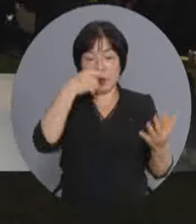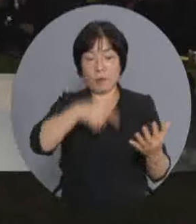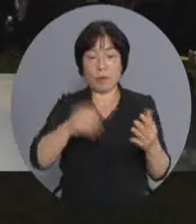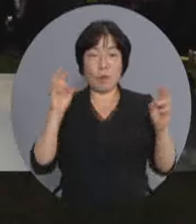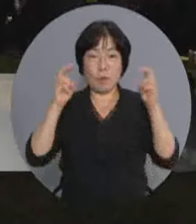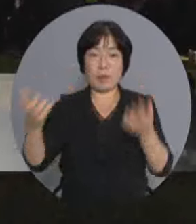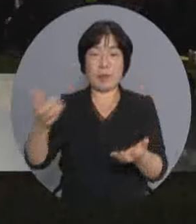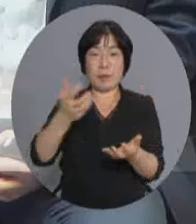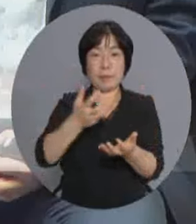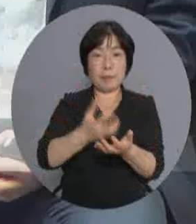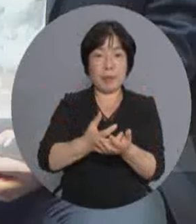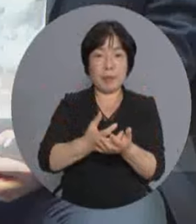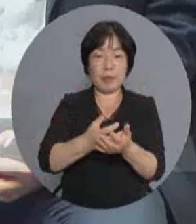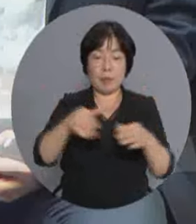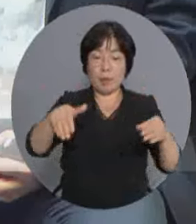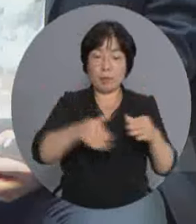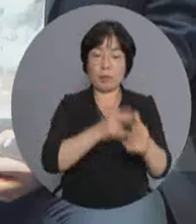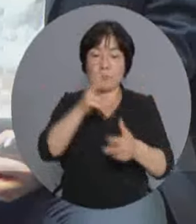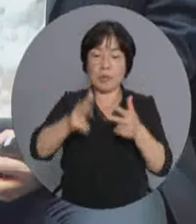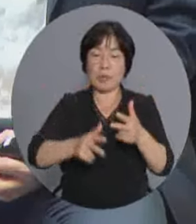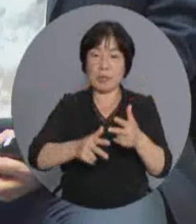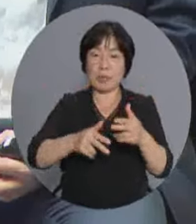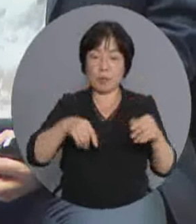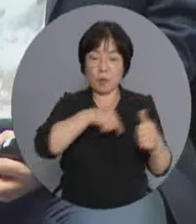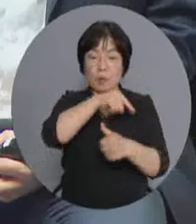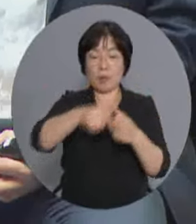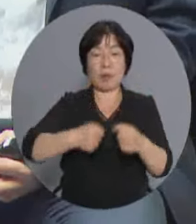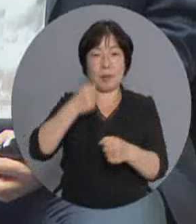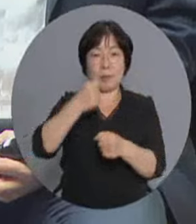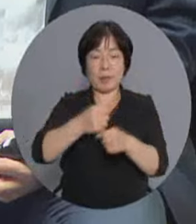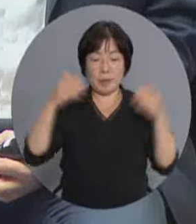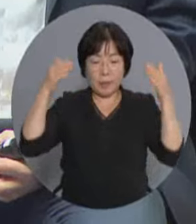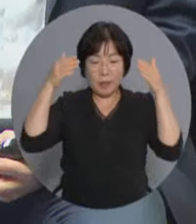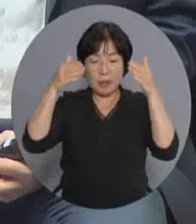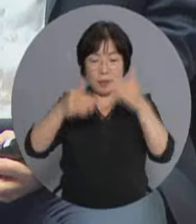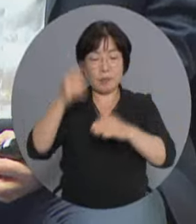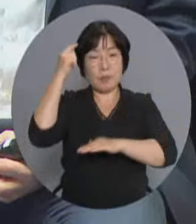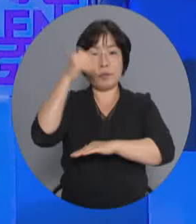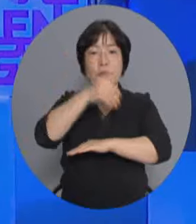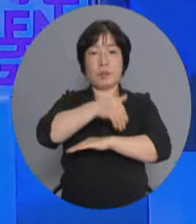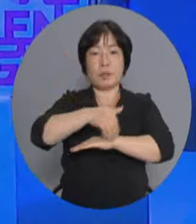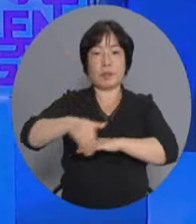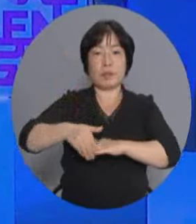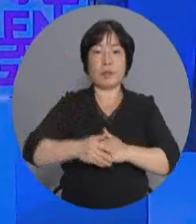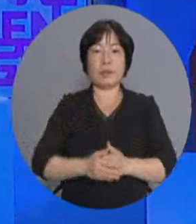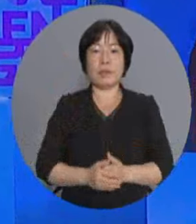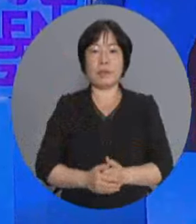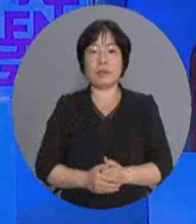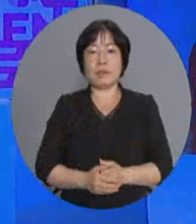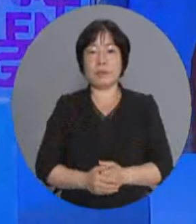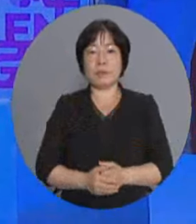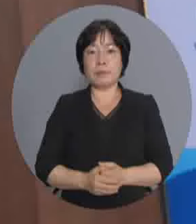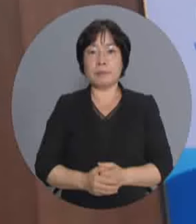기업 유치를 통해 문화산업 생태계를 조성하는 데 행정력을 집중하겠다고 설명했습니다.